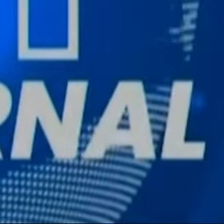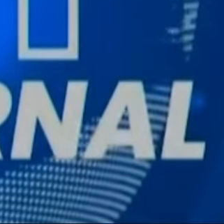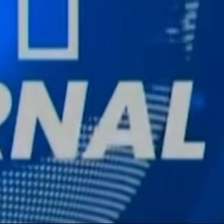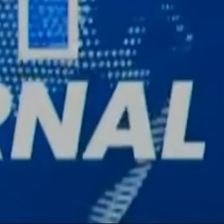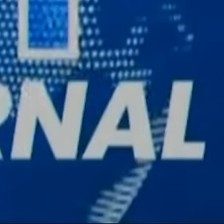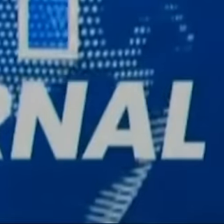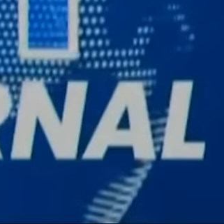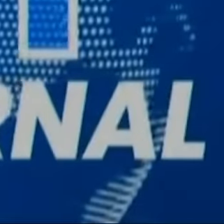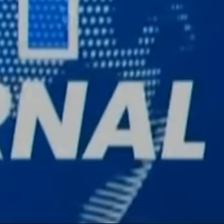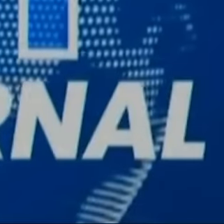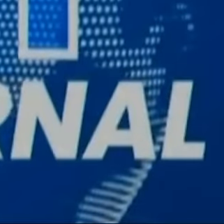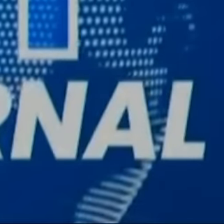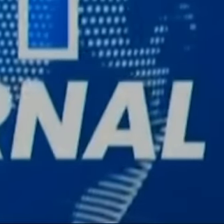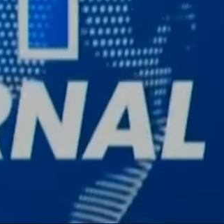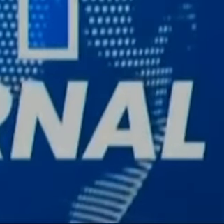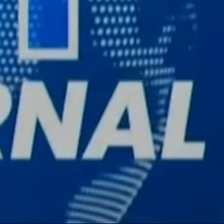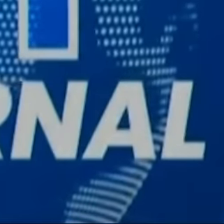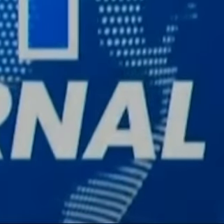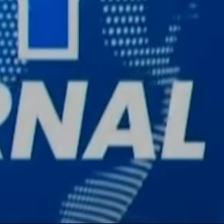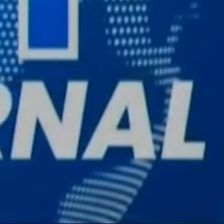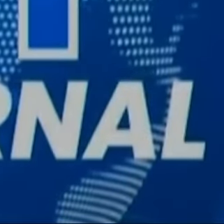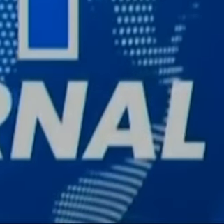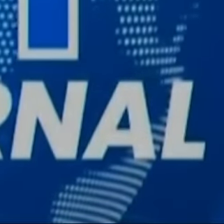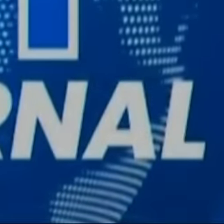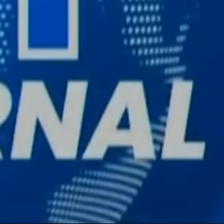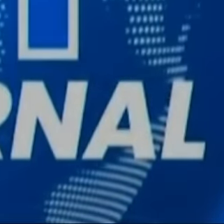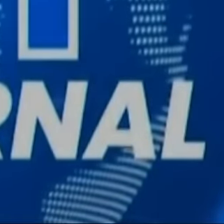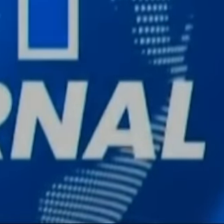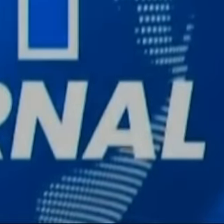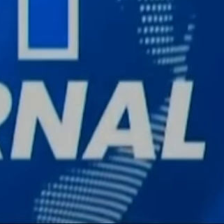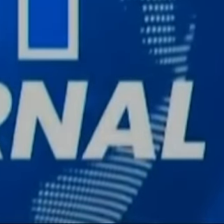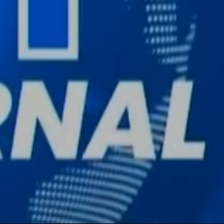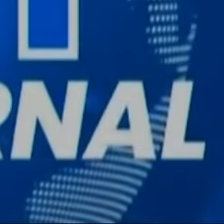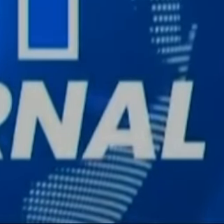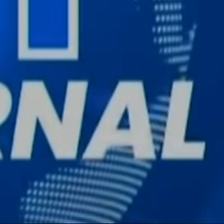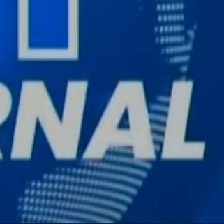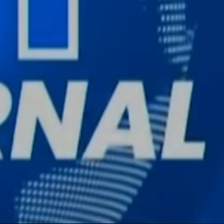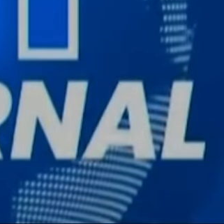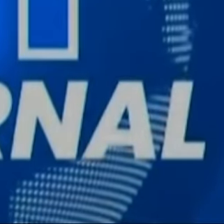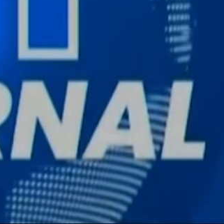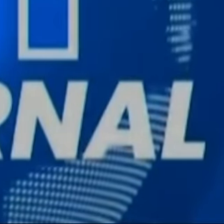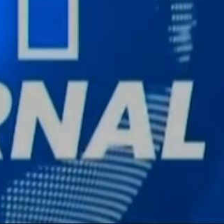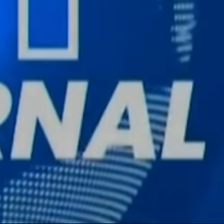le plus âgé d'entre les sénateurs. Il s'agit de l'homme d'affaires Pascal Kindwelo.